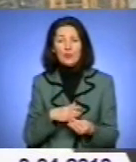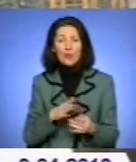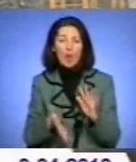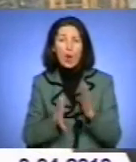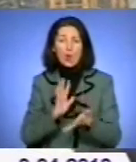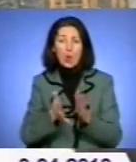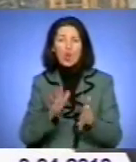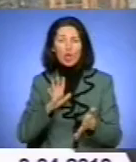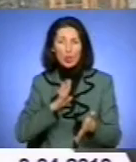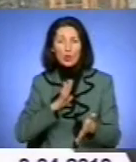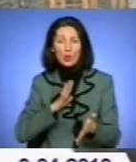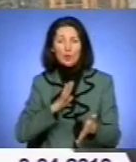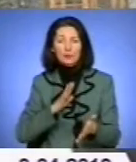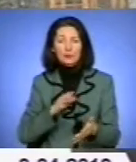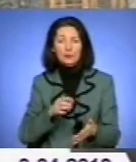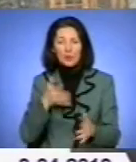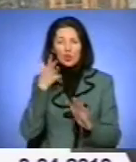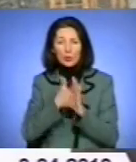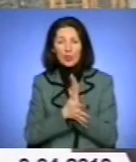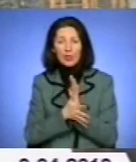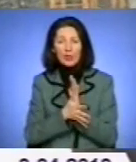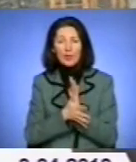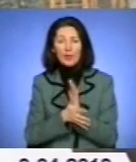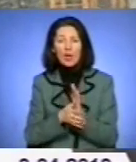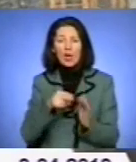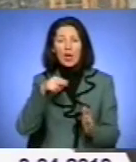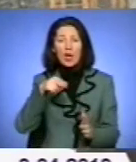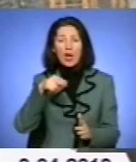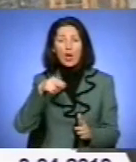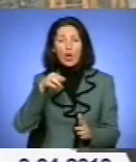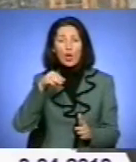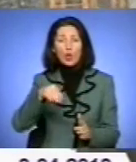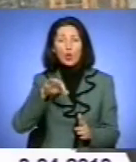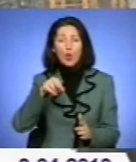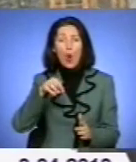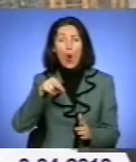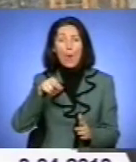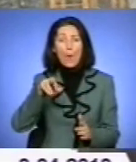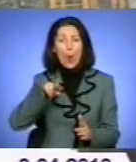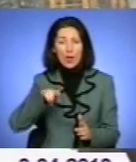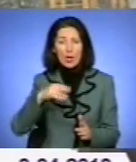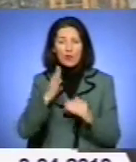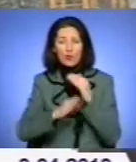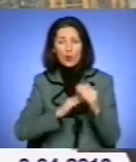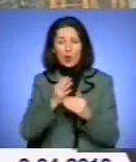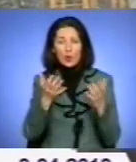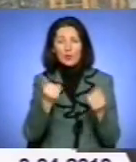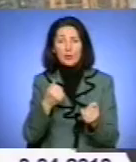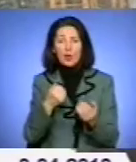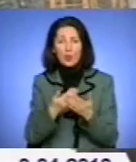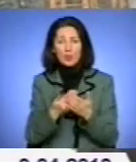болото, розумієте, це все ж було, кажу. От. І тополя в добу забирає приблизно до 500-600 літрів